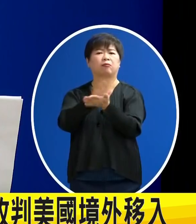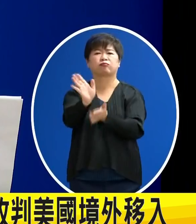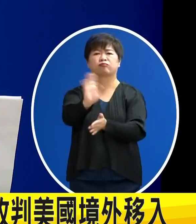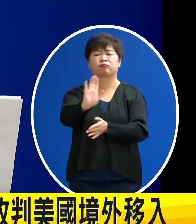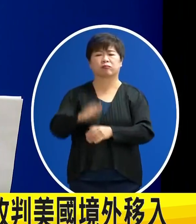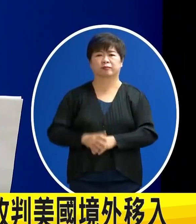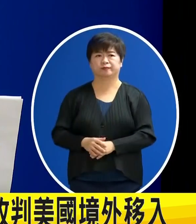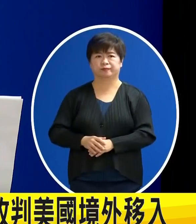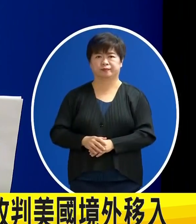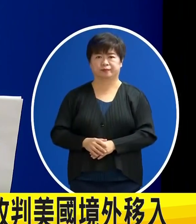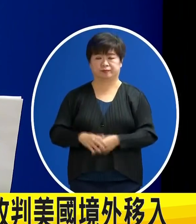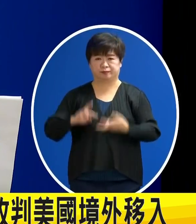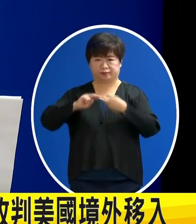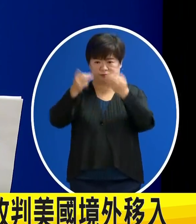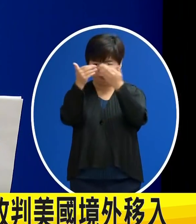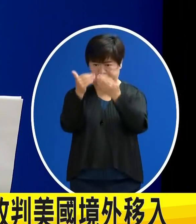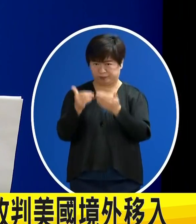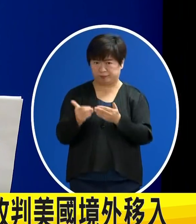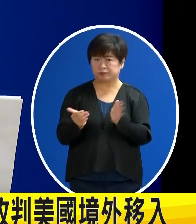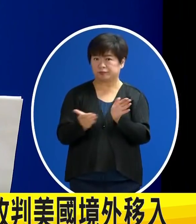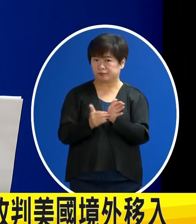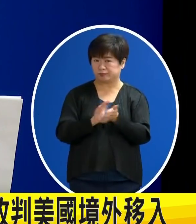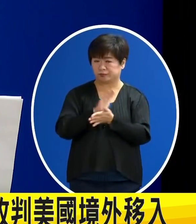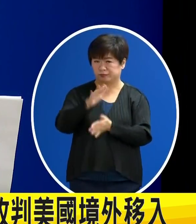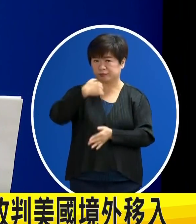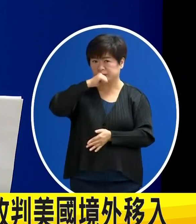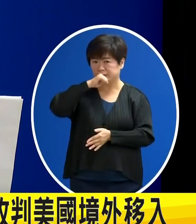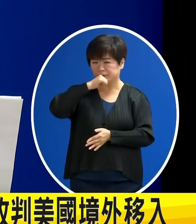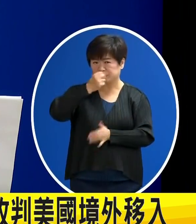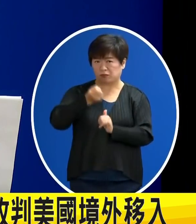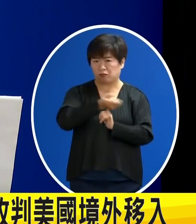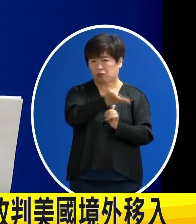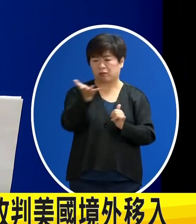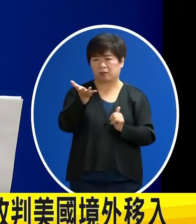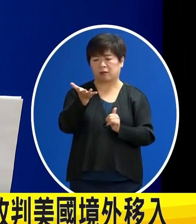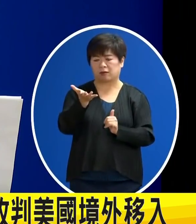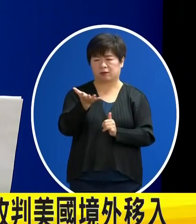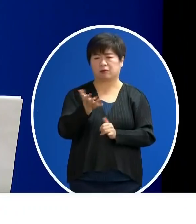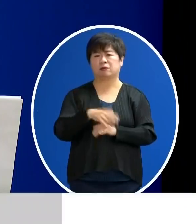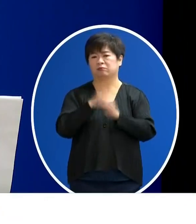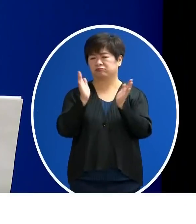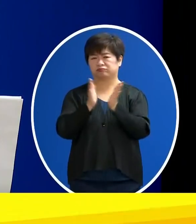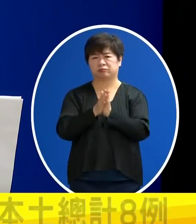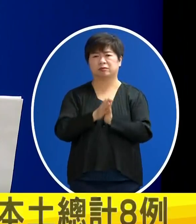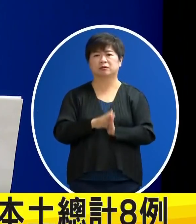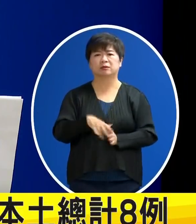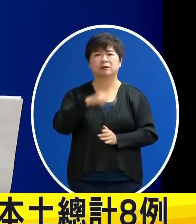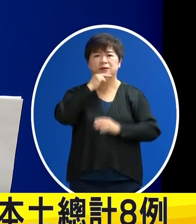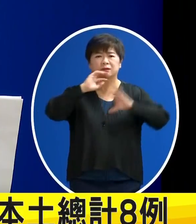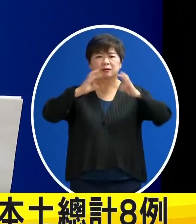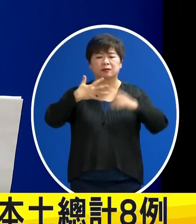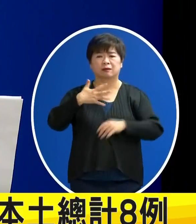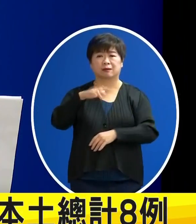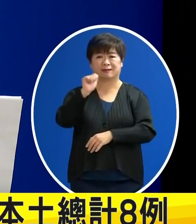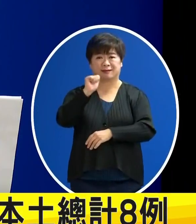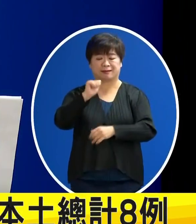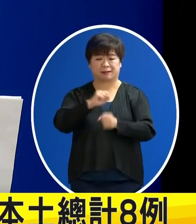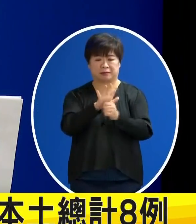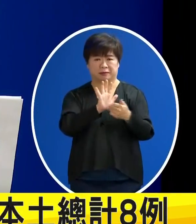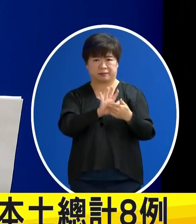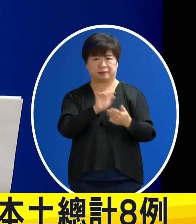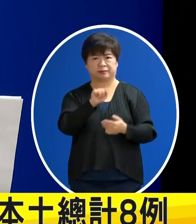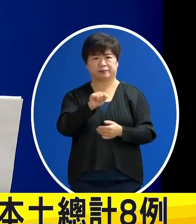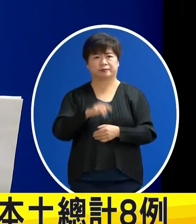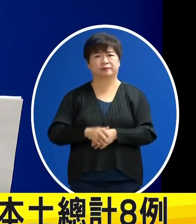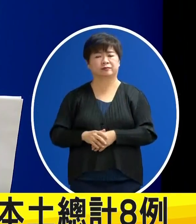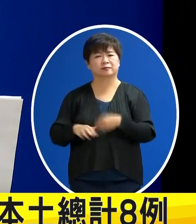个经过定序之后，所有国内的部分都是属于 Alpha 的变异株、哦、那另外1例是 Delta 的变异株，是